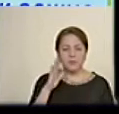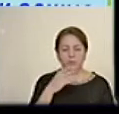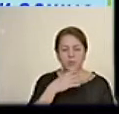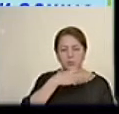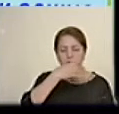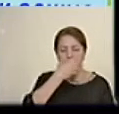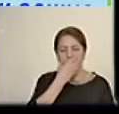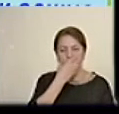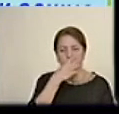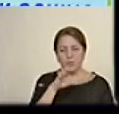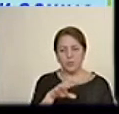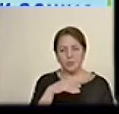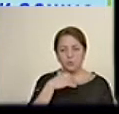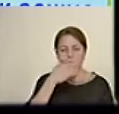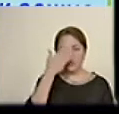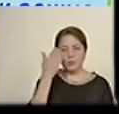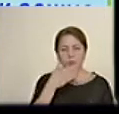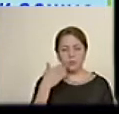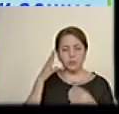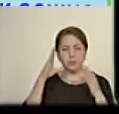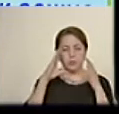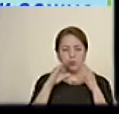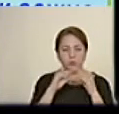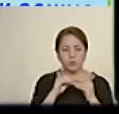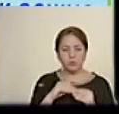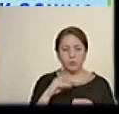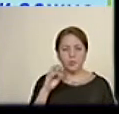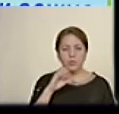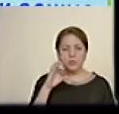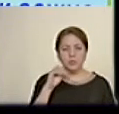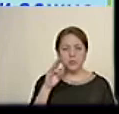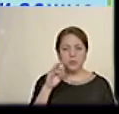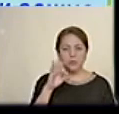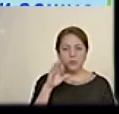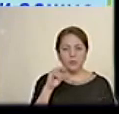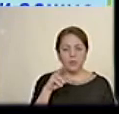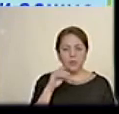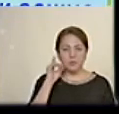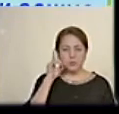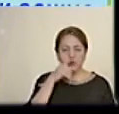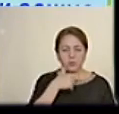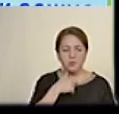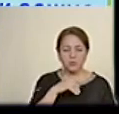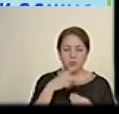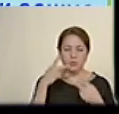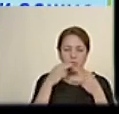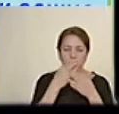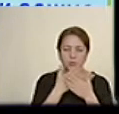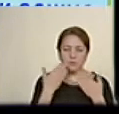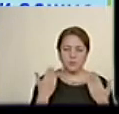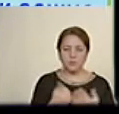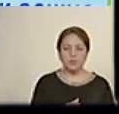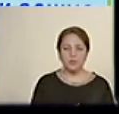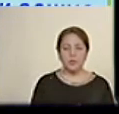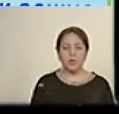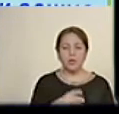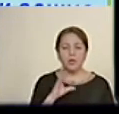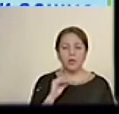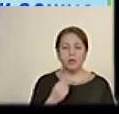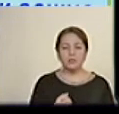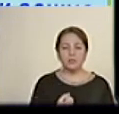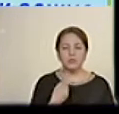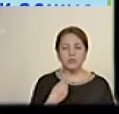ночь на сеновале долго не спится с непривычки. Не спится по какой причине? От чего?